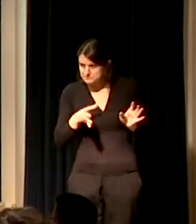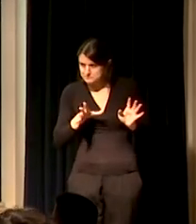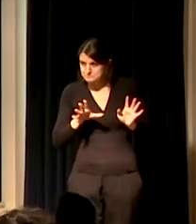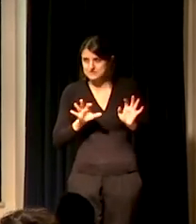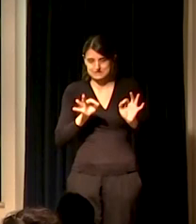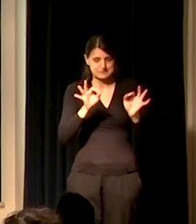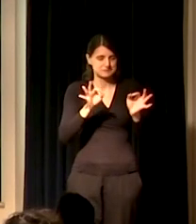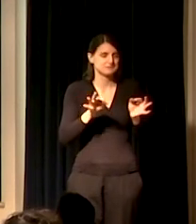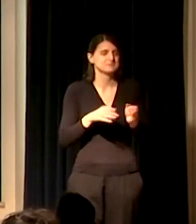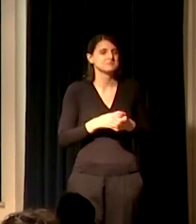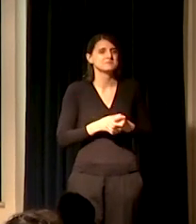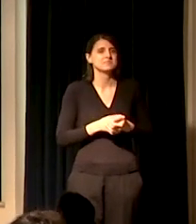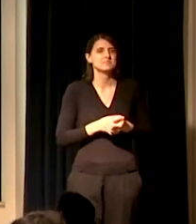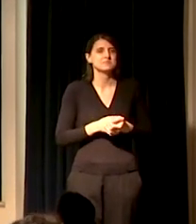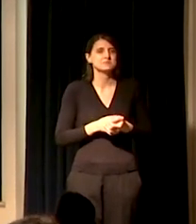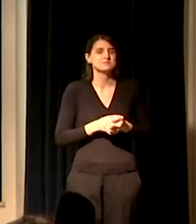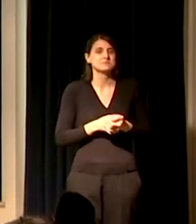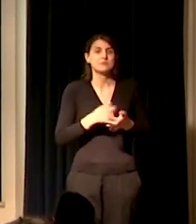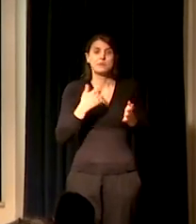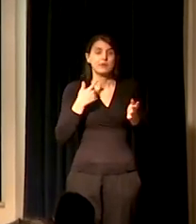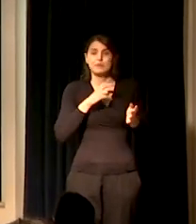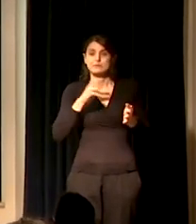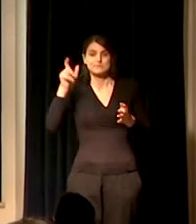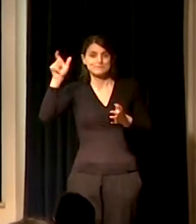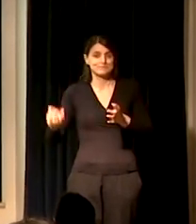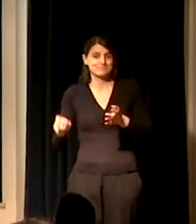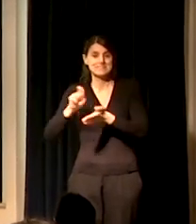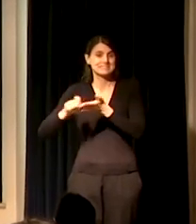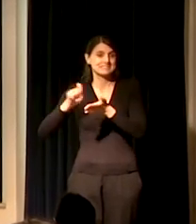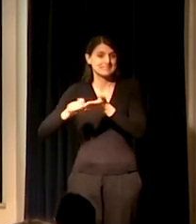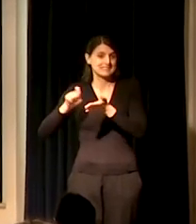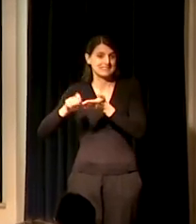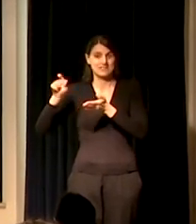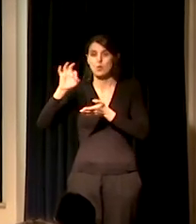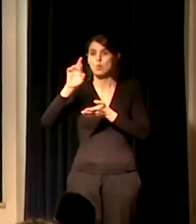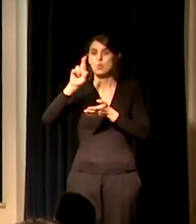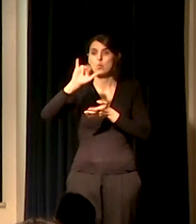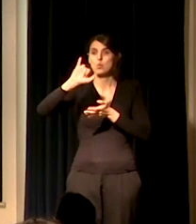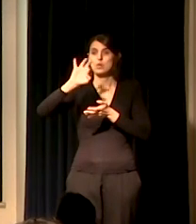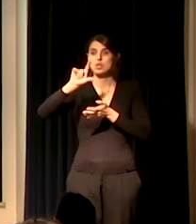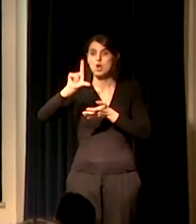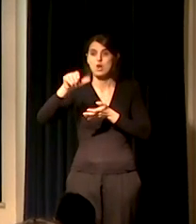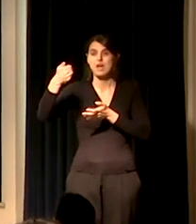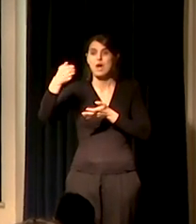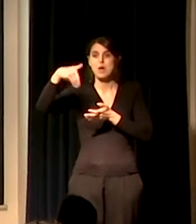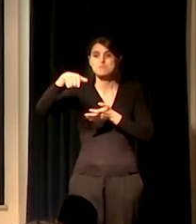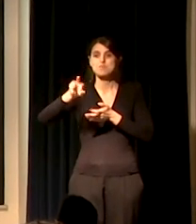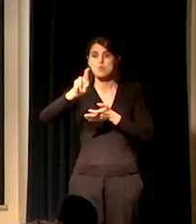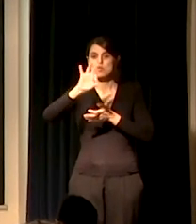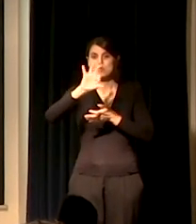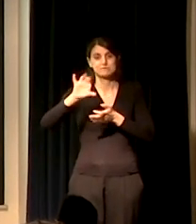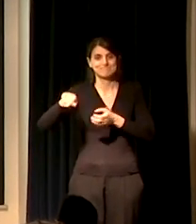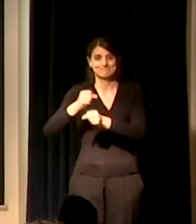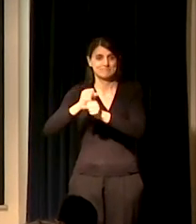és que abans se sentia més fort. Havia d'estar aquí és el secretari per la immigració, Oriol Amorós, però està fora de Barcelona.